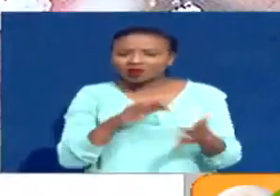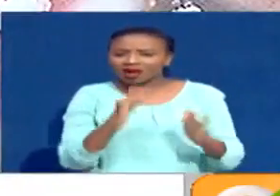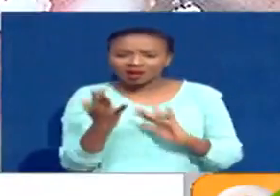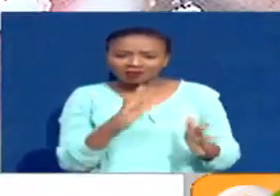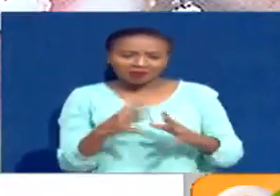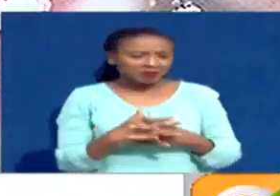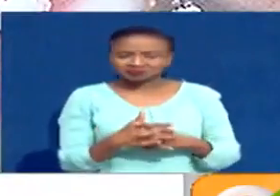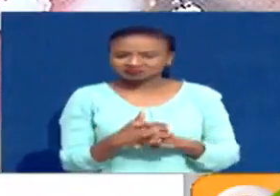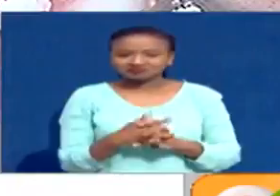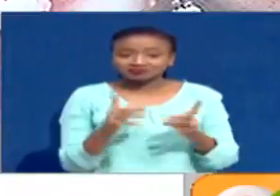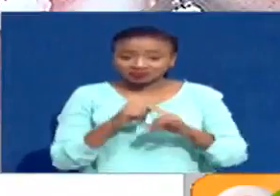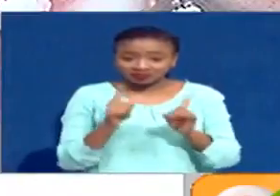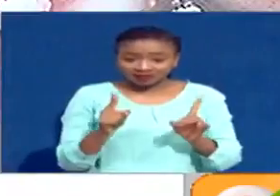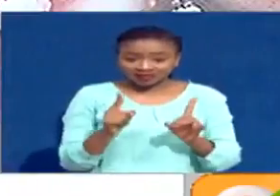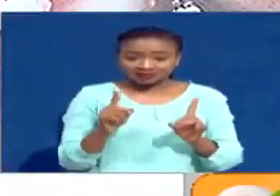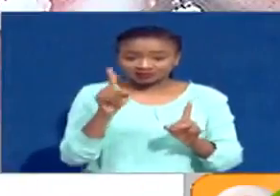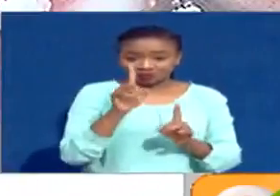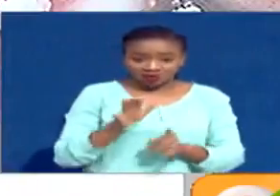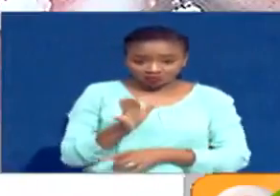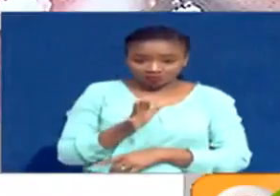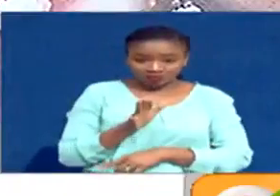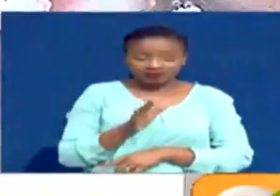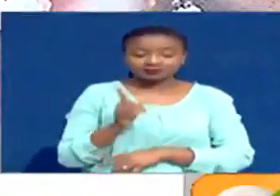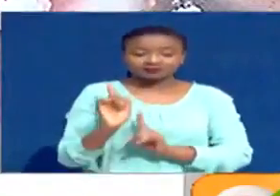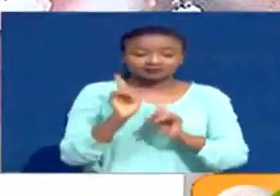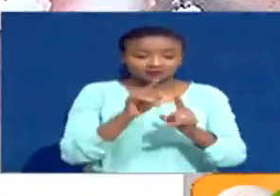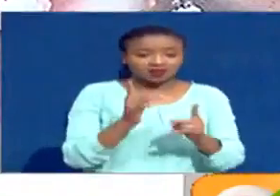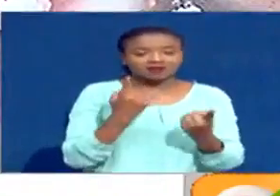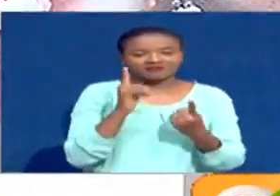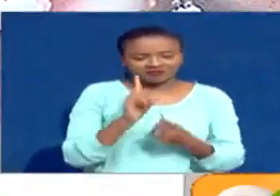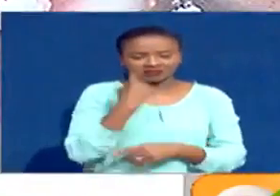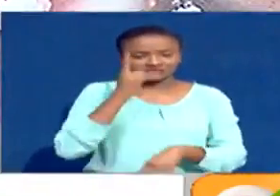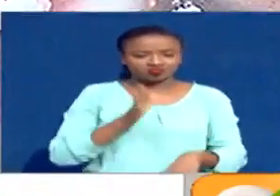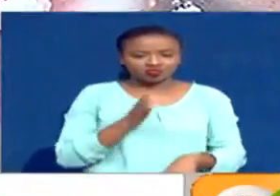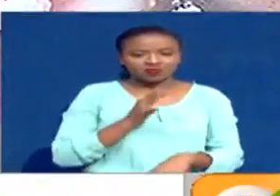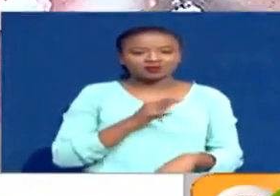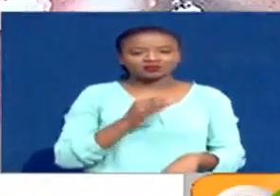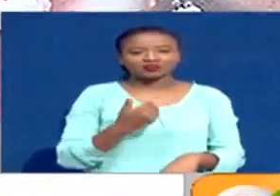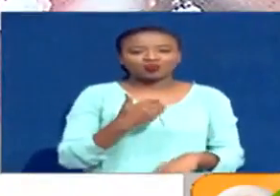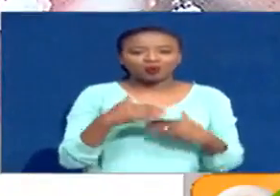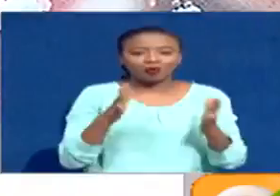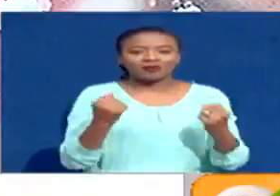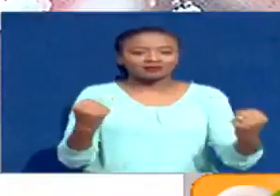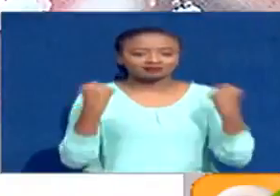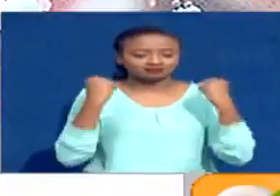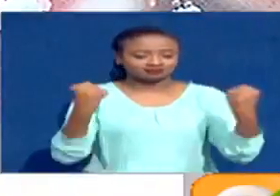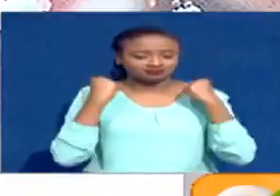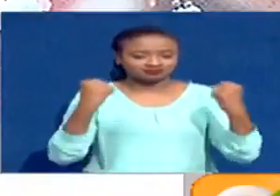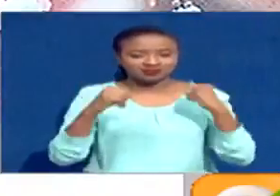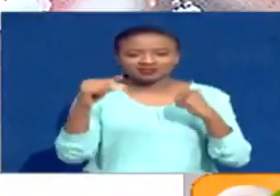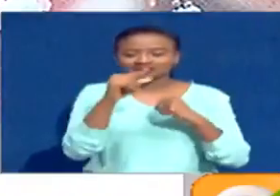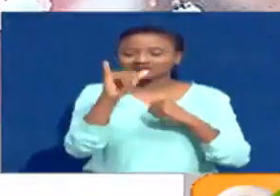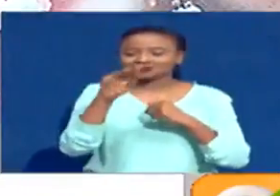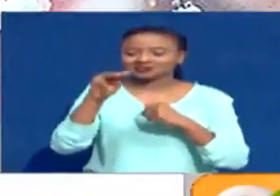yao. Hata hivyo, Stalin Mohamed amefanikisha hayo kwa kuwa mwanamke wa kwanza kumiliki kituo cha mazoezi cha wanawake